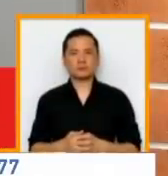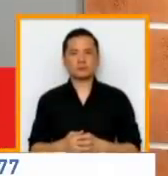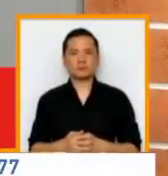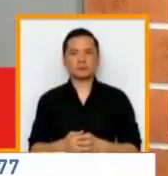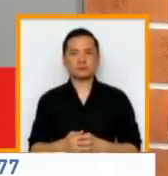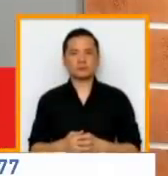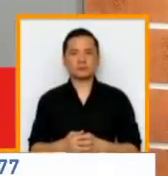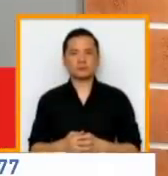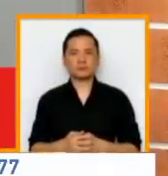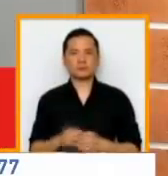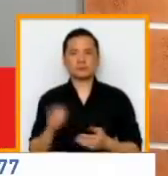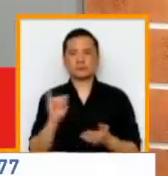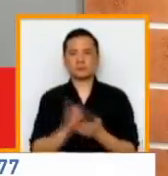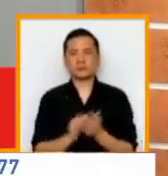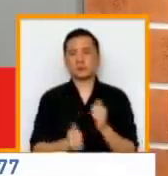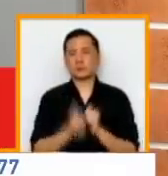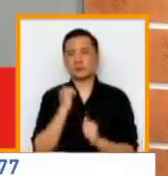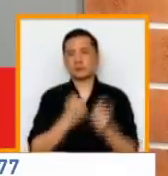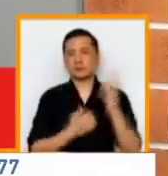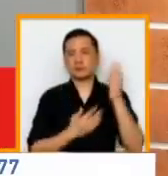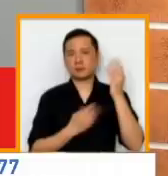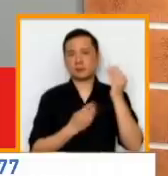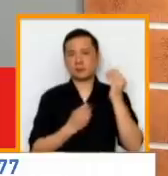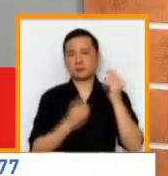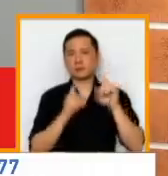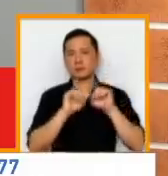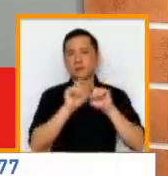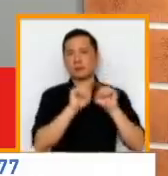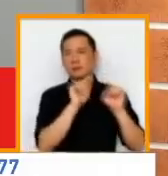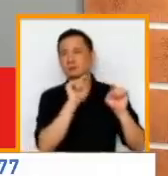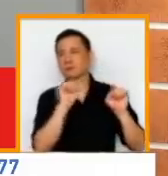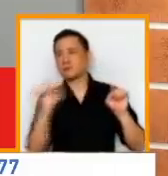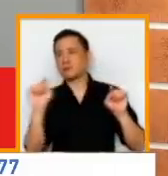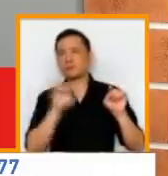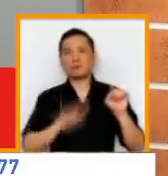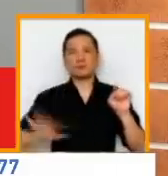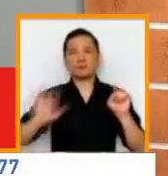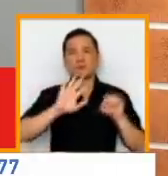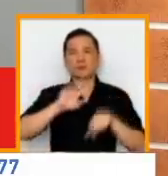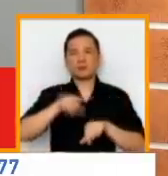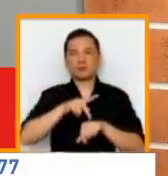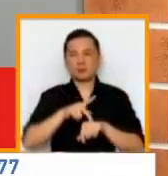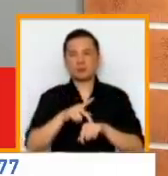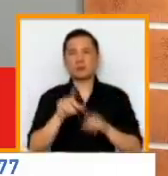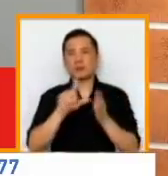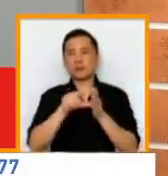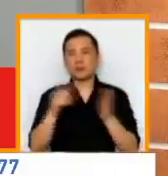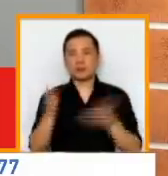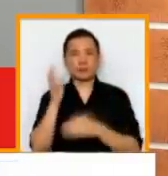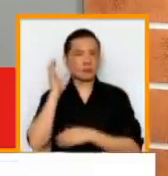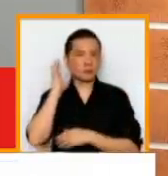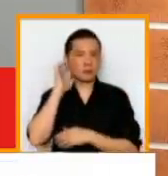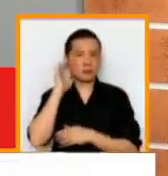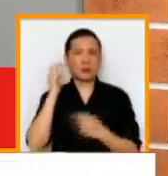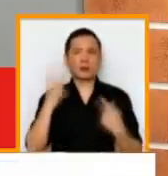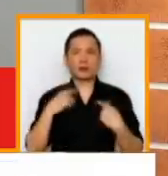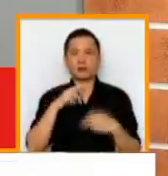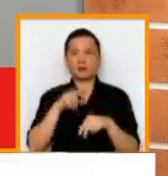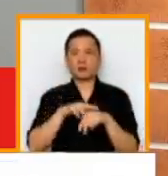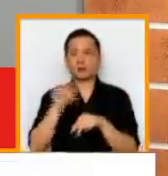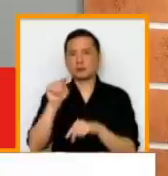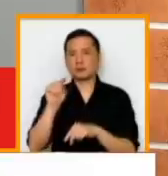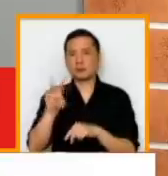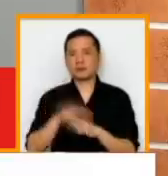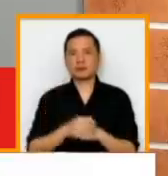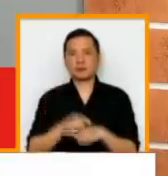At yan ang pinakahuling balita mula sa iba't ibang rehiyon ng bansa. Abangan mamaya dito sa Mindanao ang At Home with GMA Regional TV. Alas